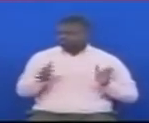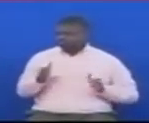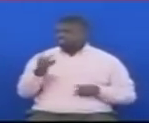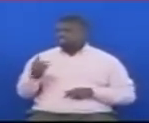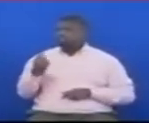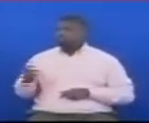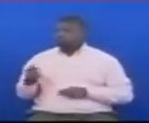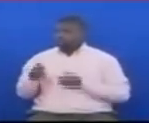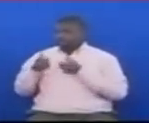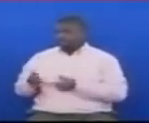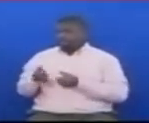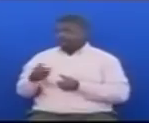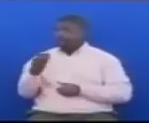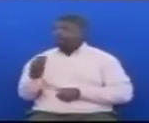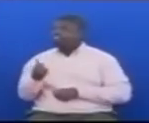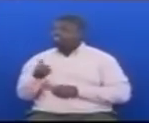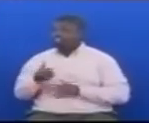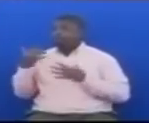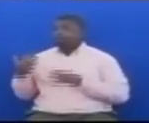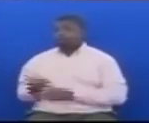na upatikanaji wa fedha.